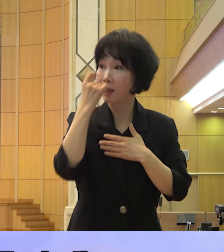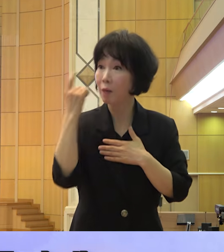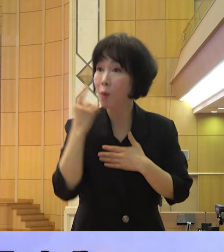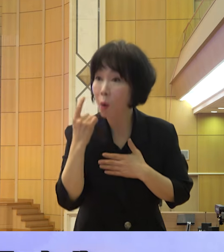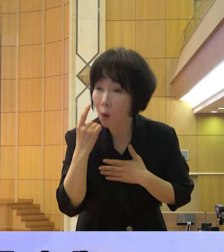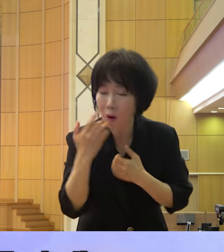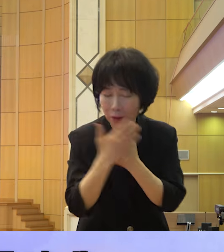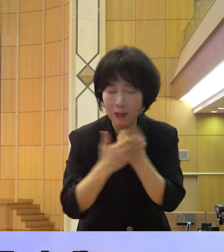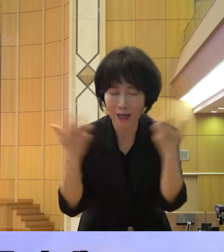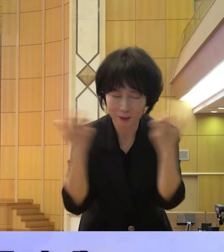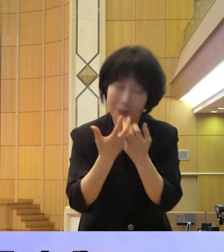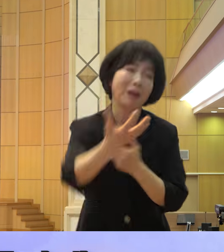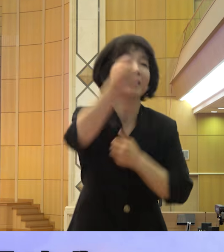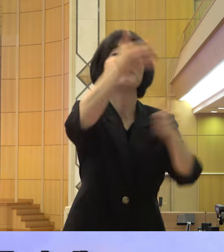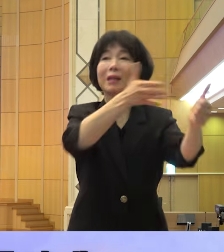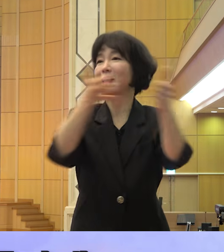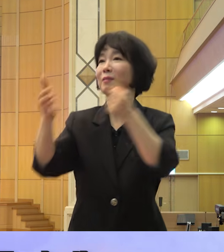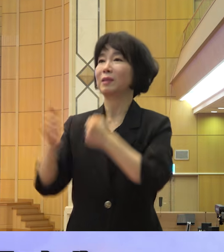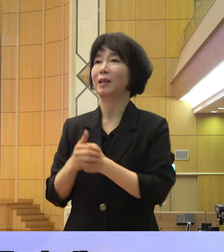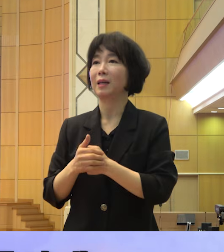찾아보면서 은혜 받도록 하겠습니다.